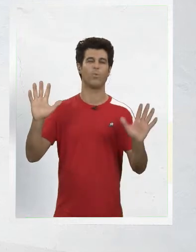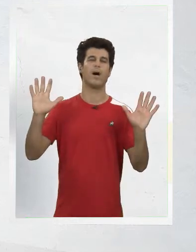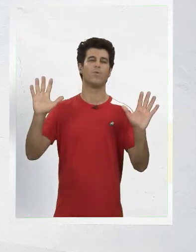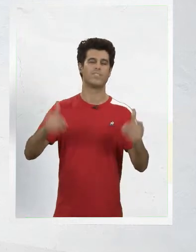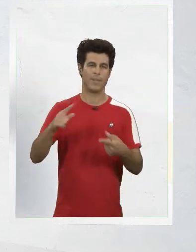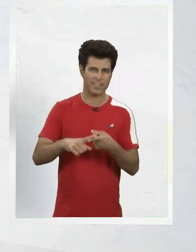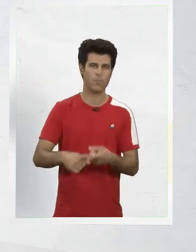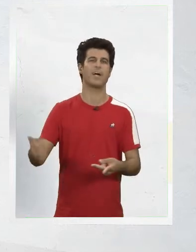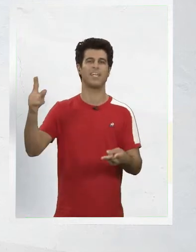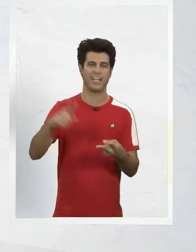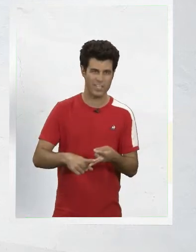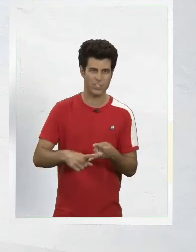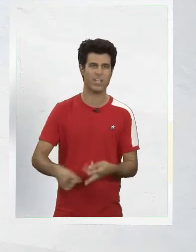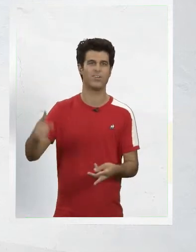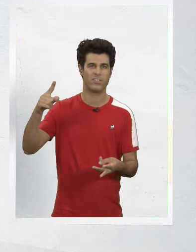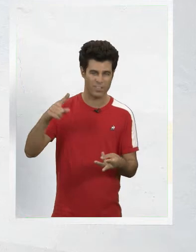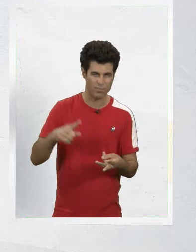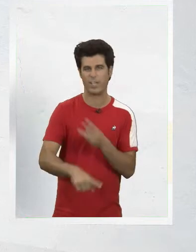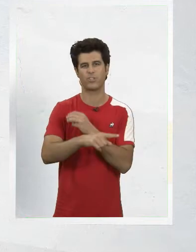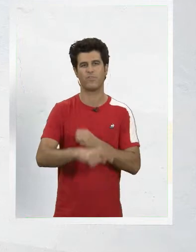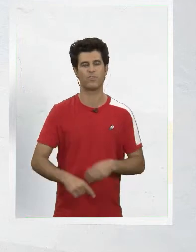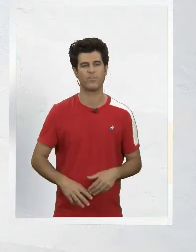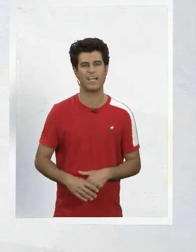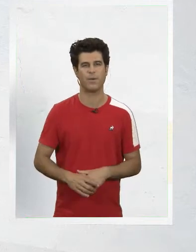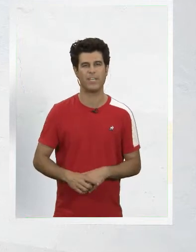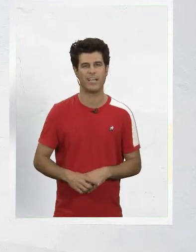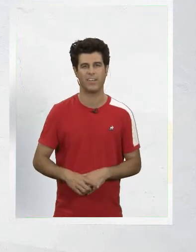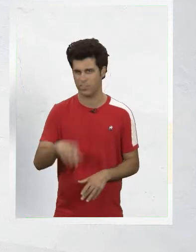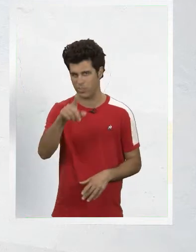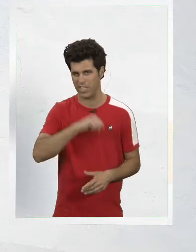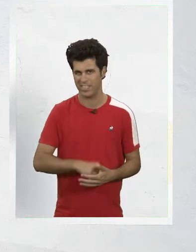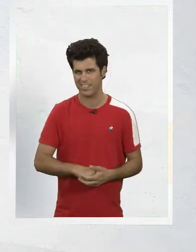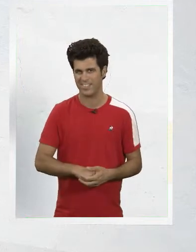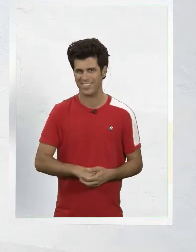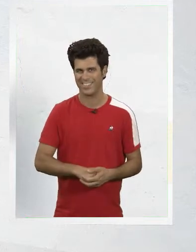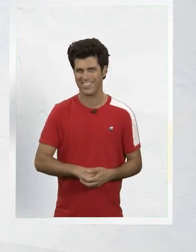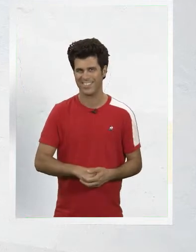זמרת אופרה ונגנית שלו. וואו, זמרת אופרה, נגנית שלו ויושב ראש ועד הבניין. תודי.